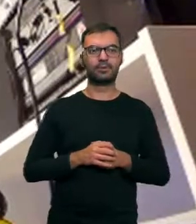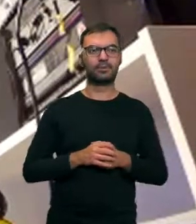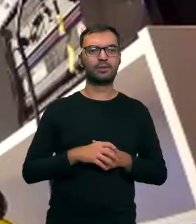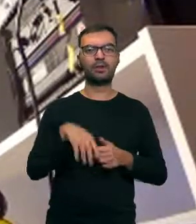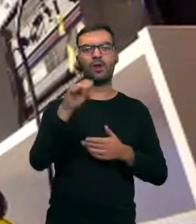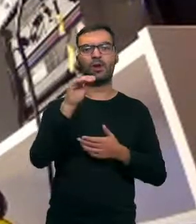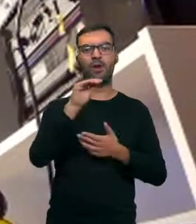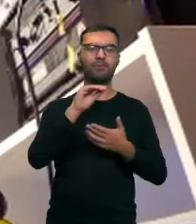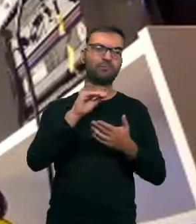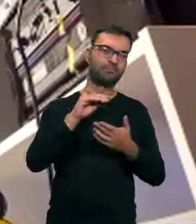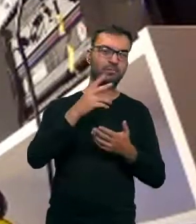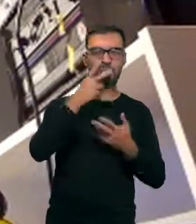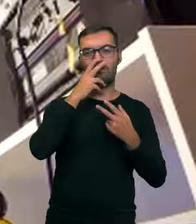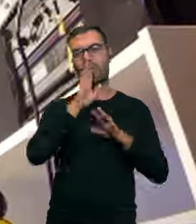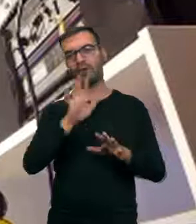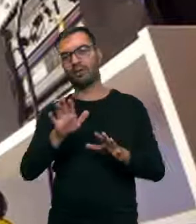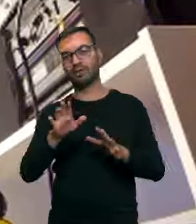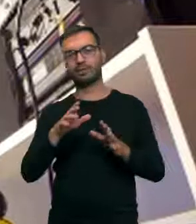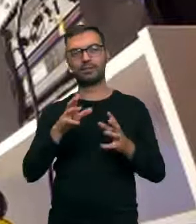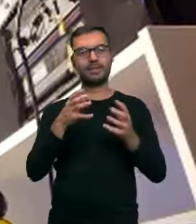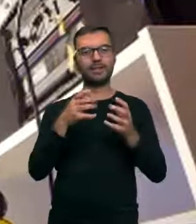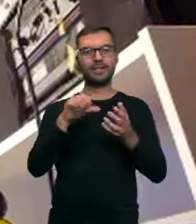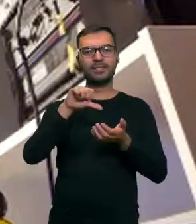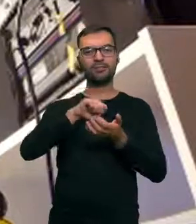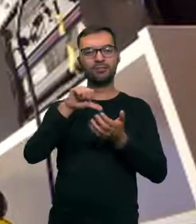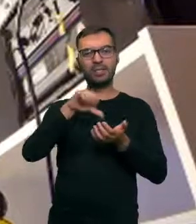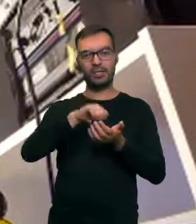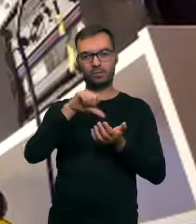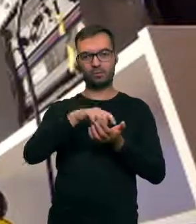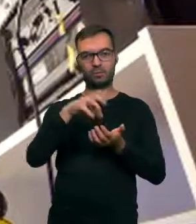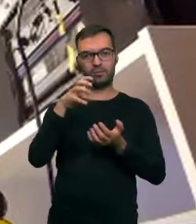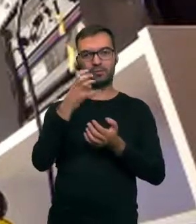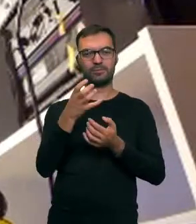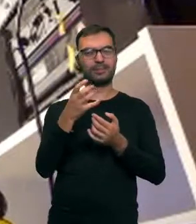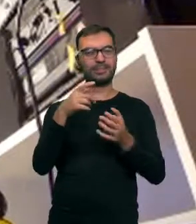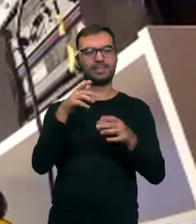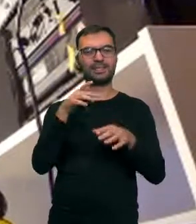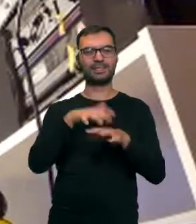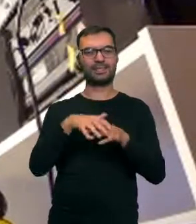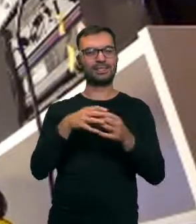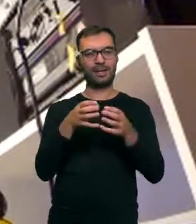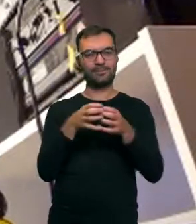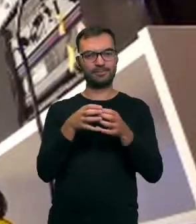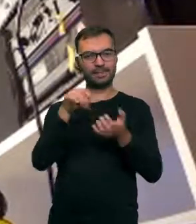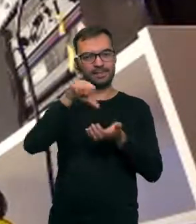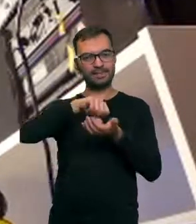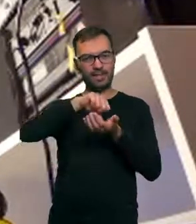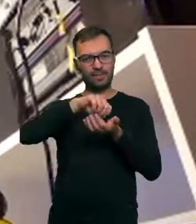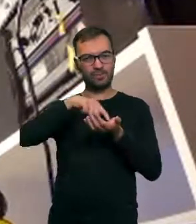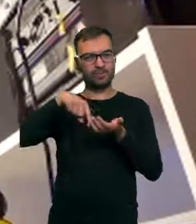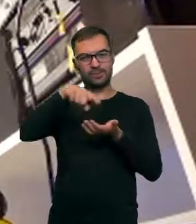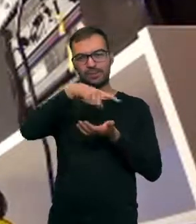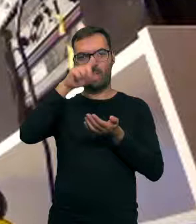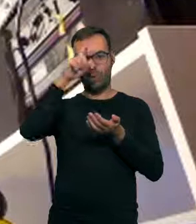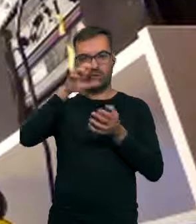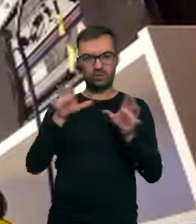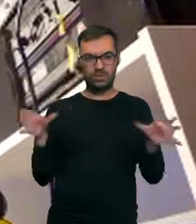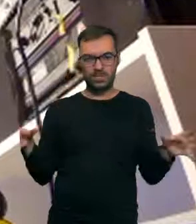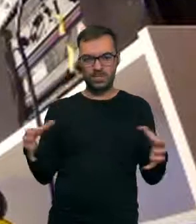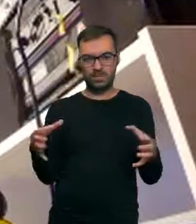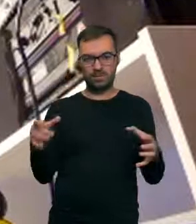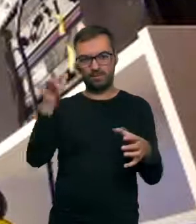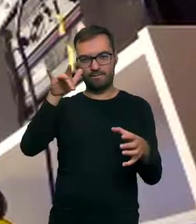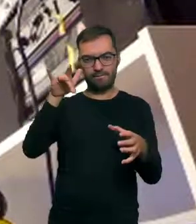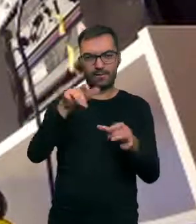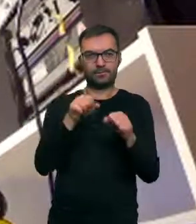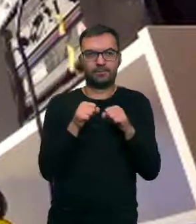Opisałeś tam, czy pokazałeś takie jądro tamtego systemu, który osaczał ludzi. Można